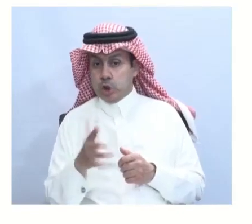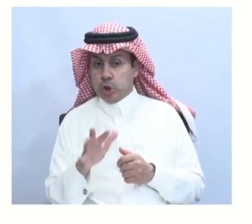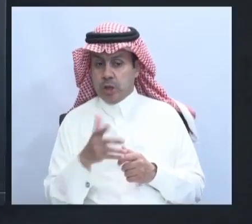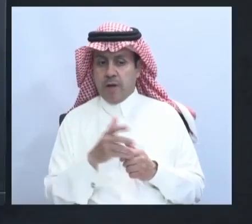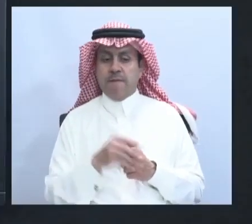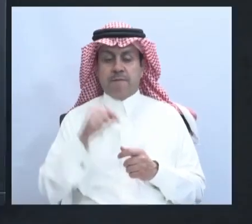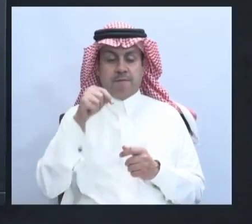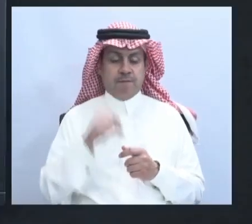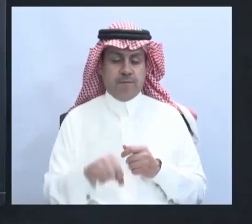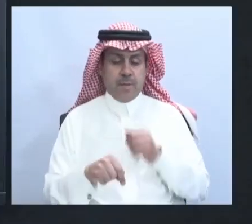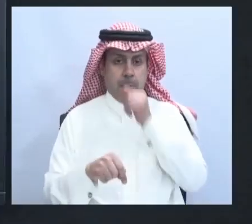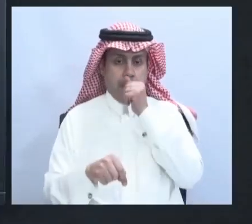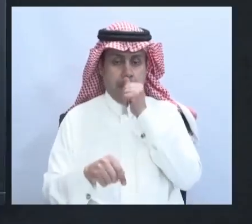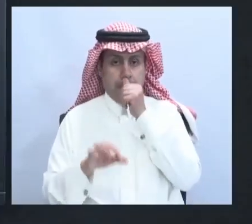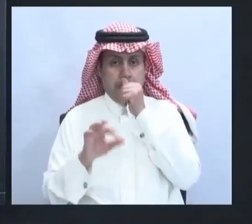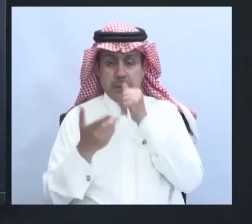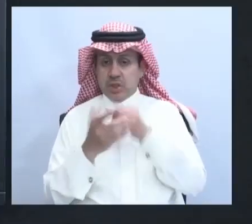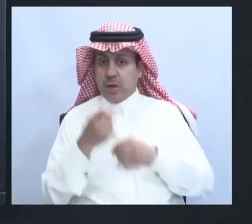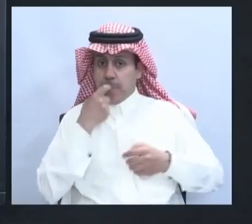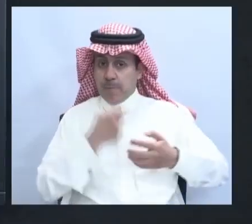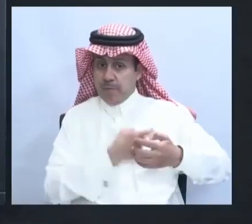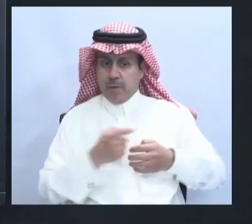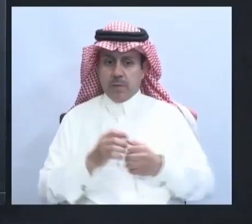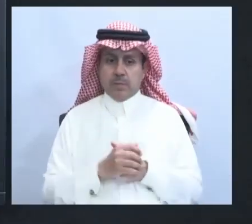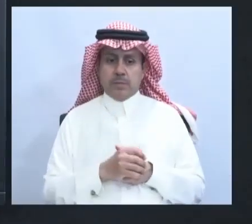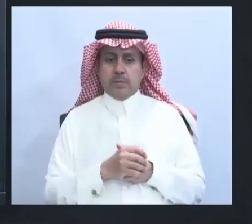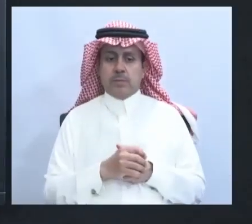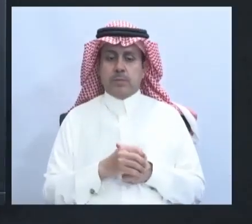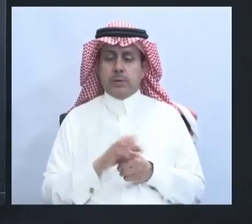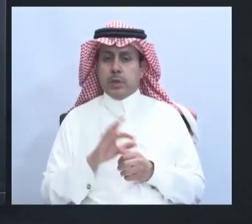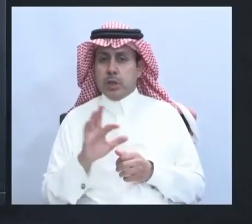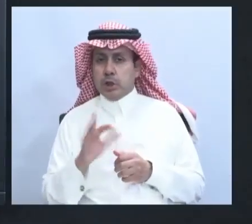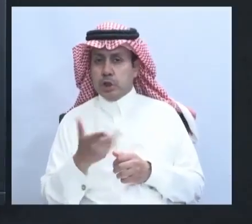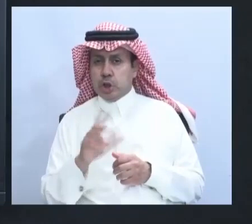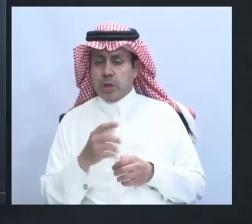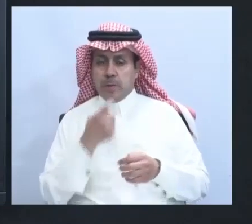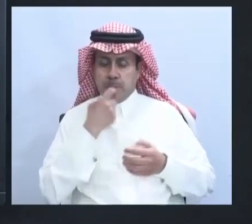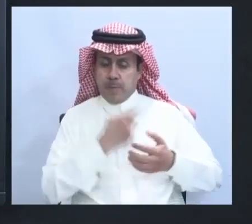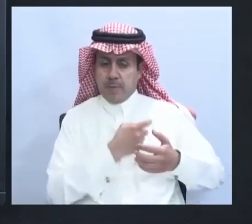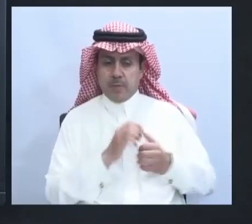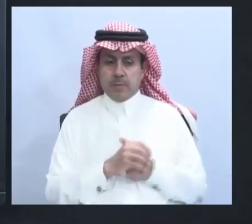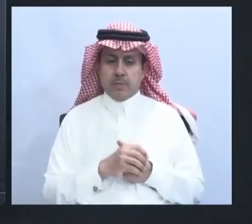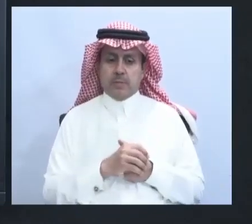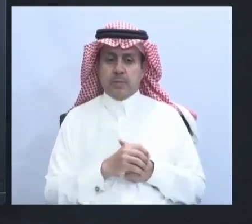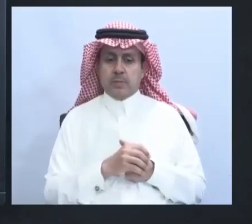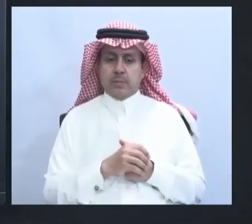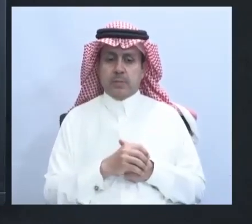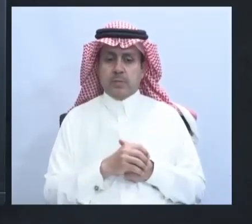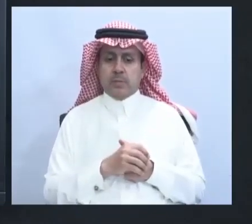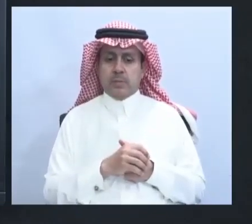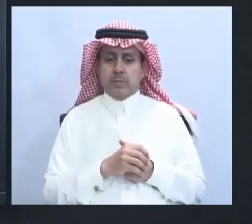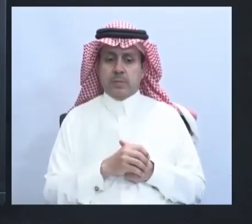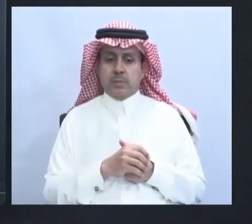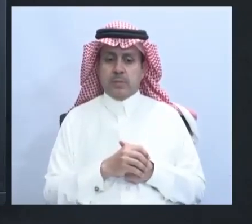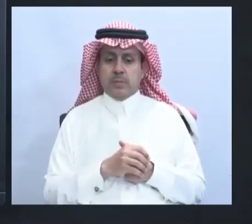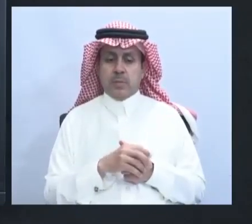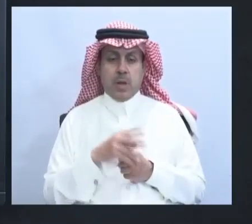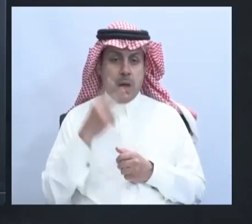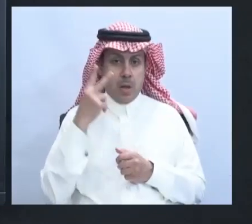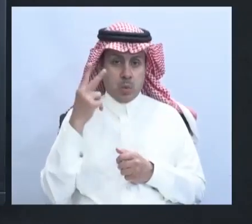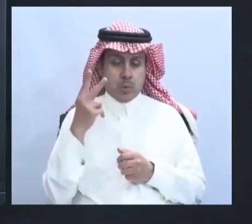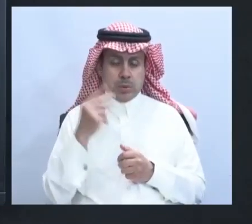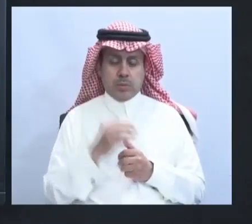متعلقه بالرضاع وهي الشك في الرضاع اذا شك في الرضاع قد يحدث الشك في الرضاع على